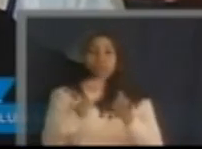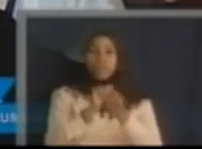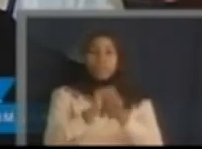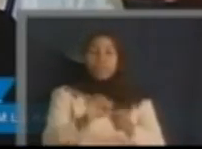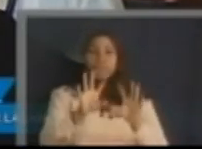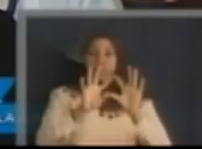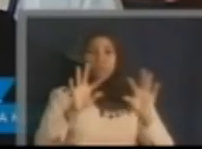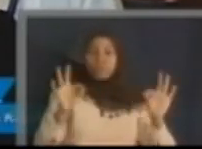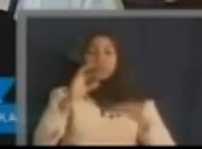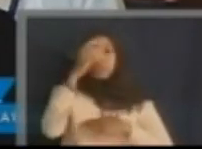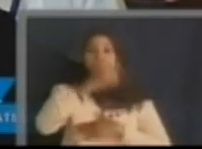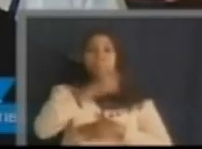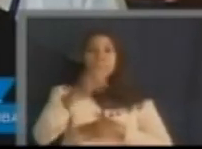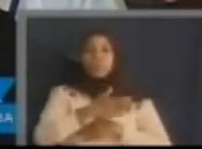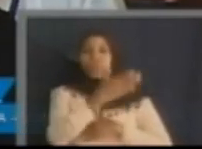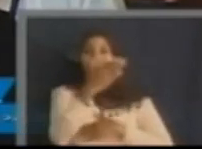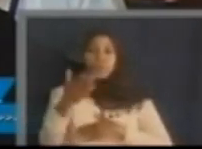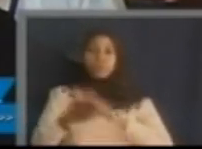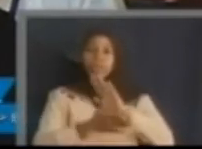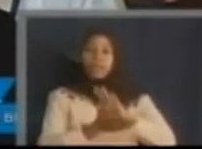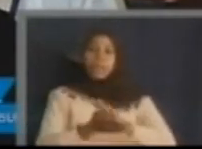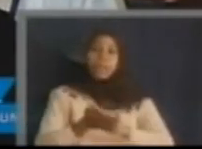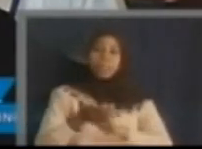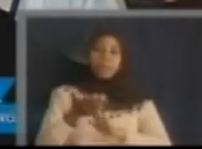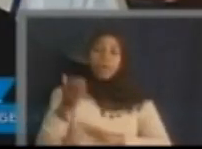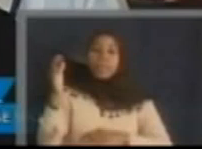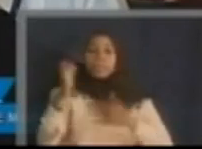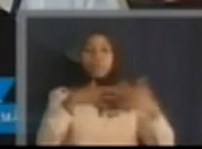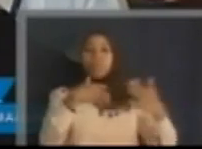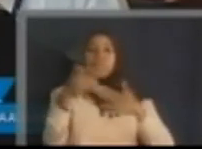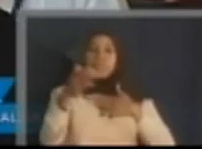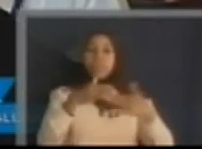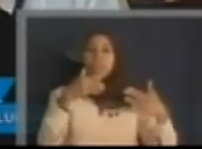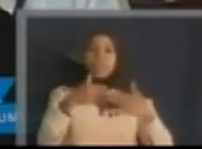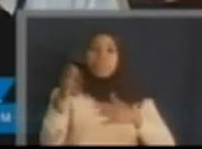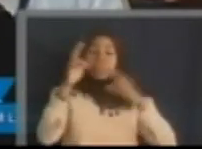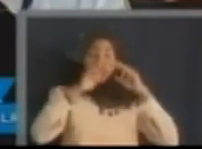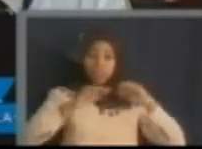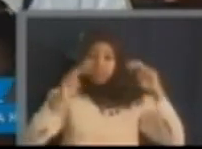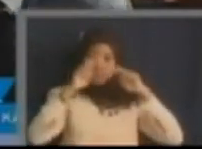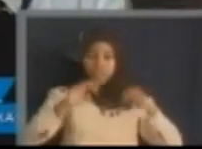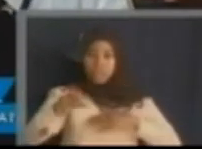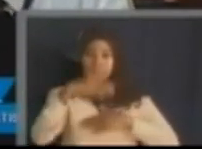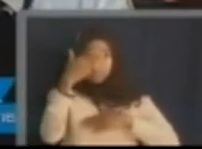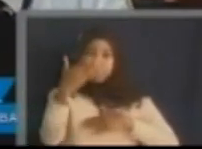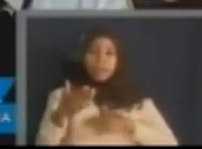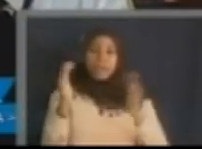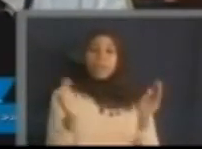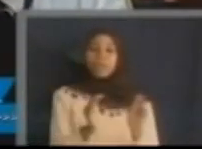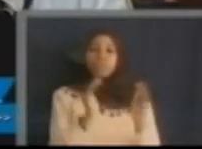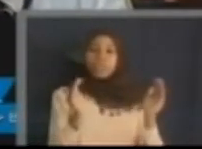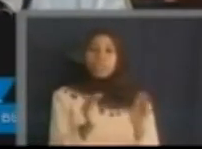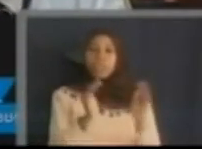utafiti wake, baada ya kutayarisha mbinu za kupatia taarifa, ni kwamba anaenda